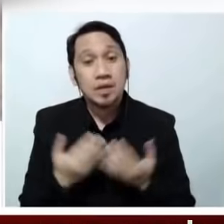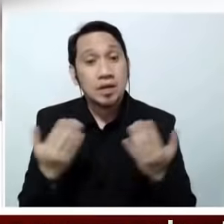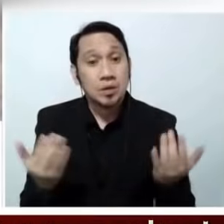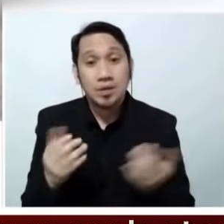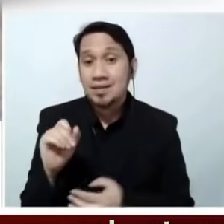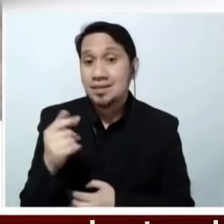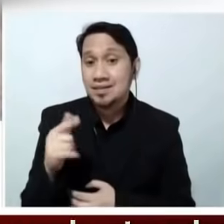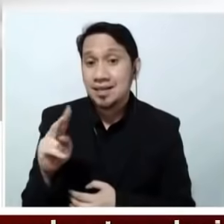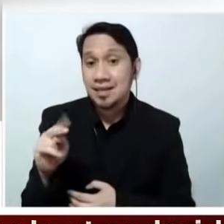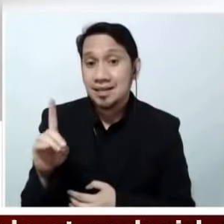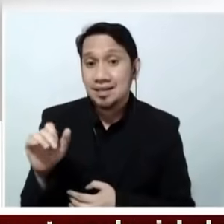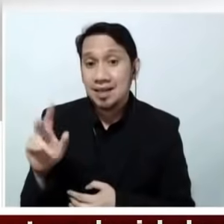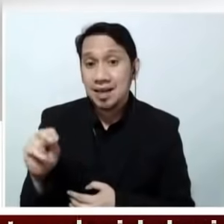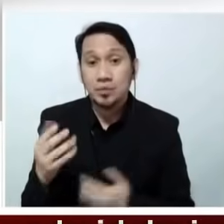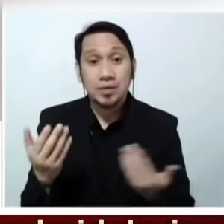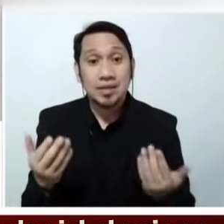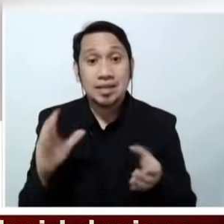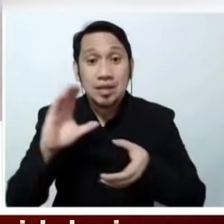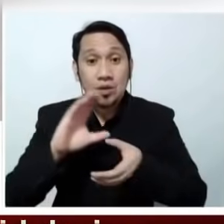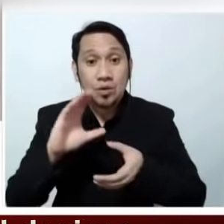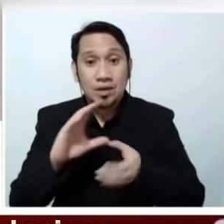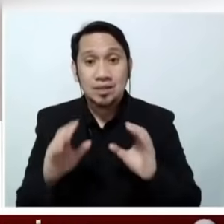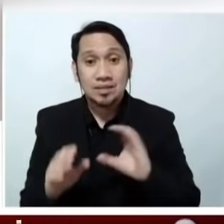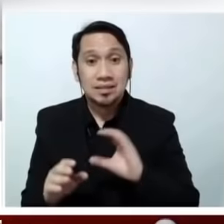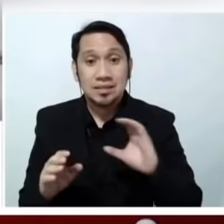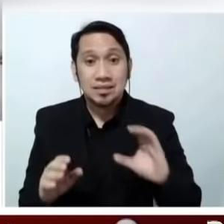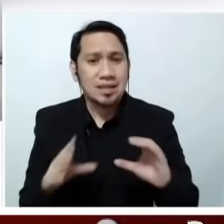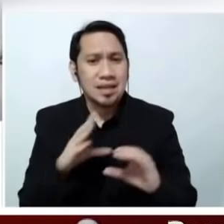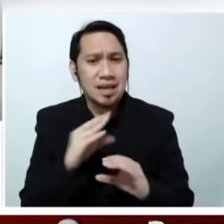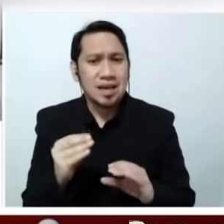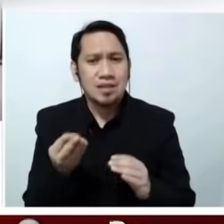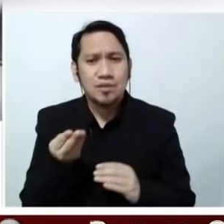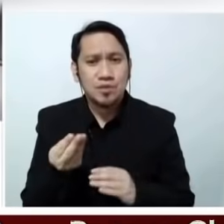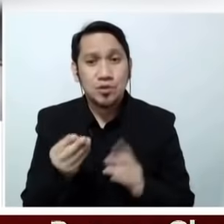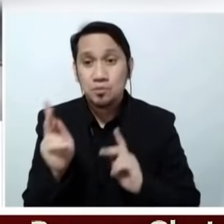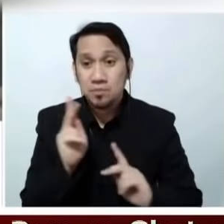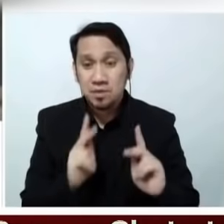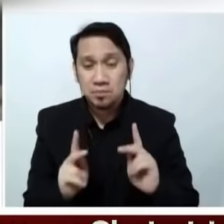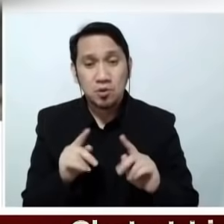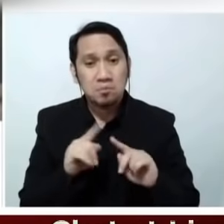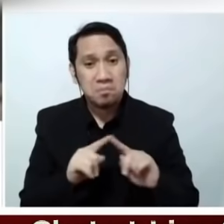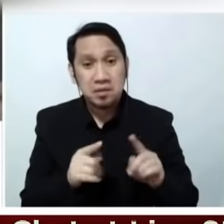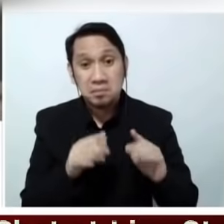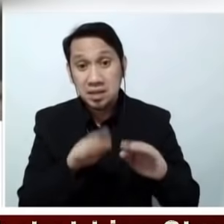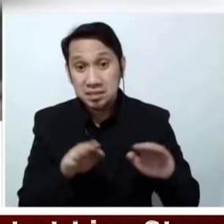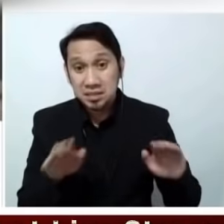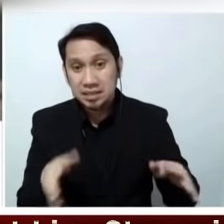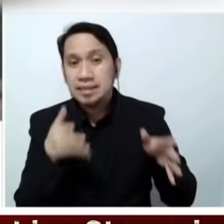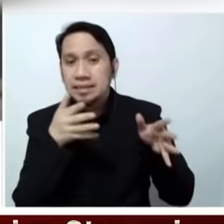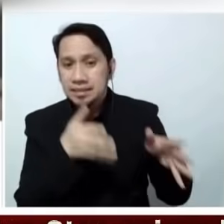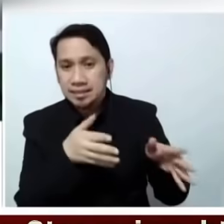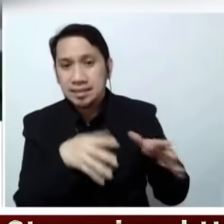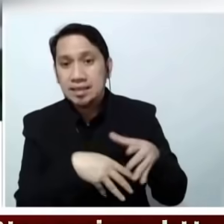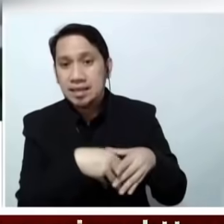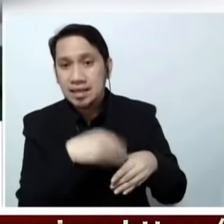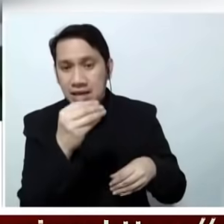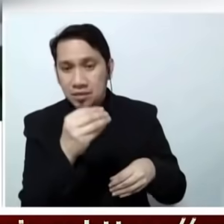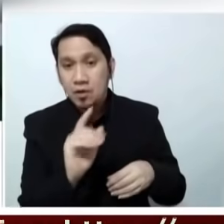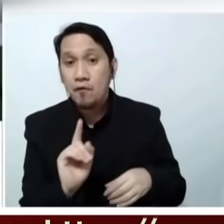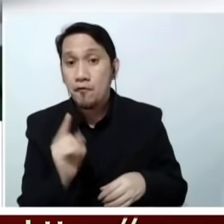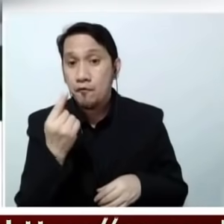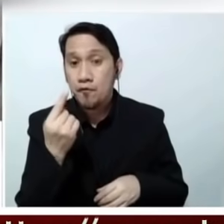sa Caloocan City, wala pa rin gaanong tao at pinaiiwan pa rin sa labas ang mga bata. First come, first to get in ang